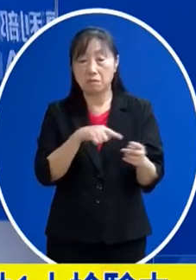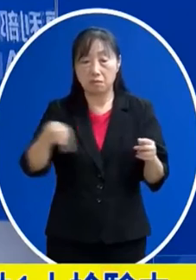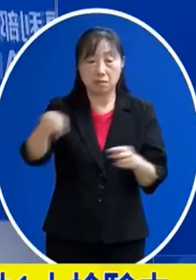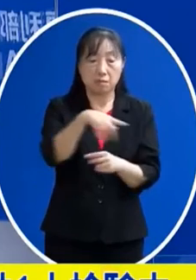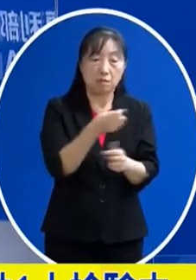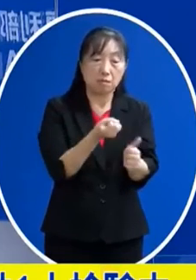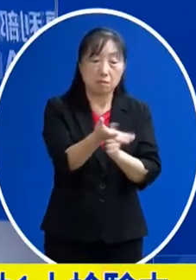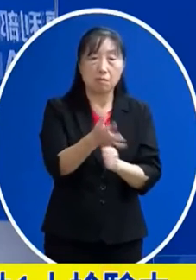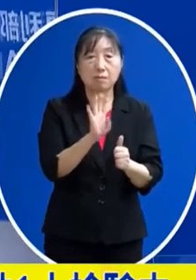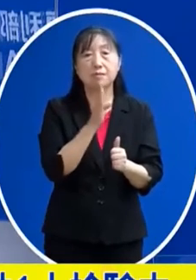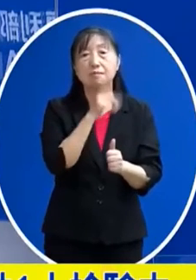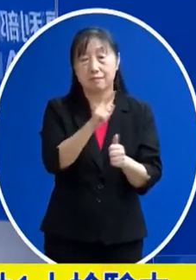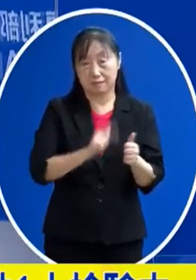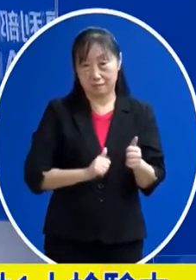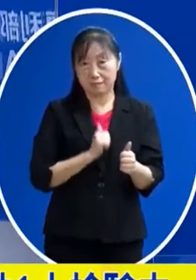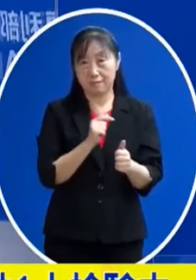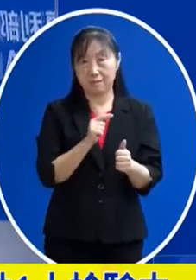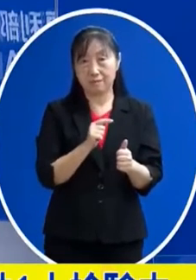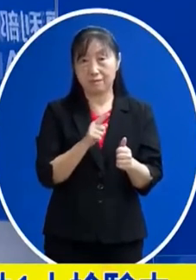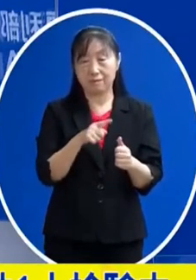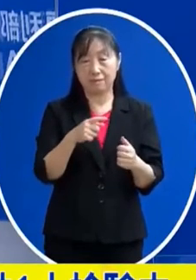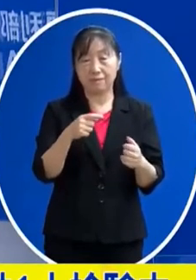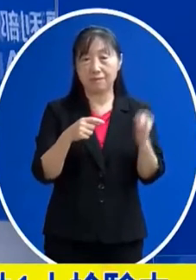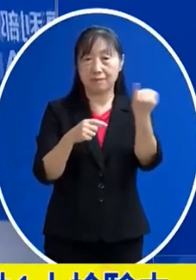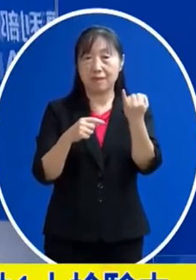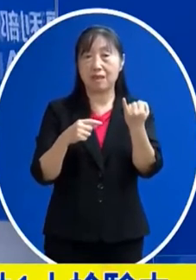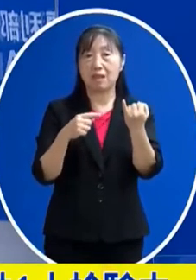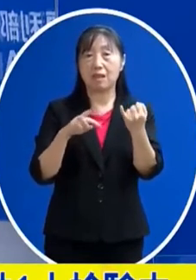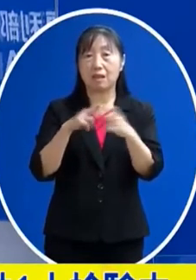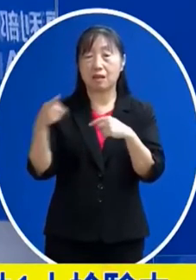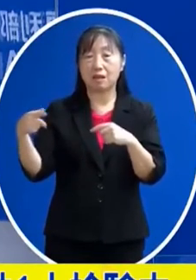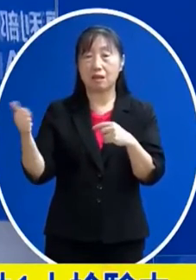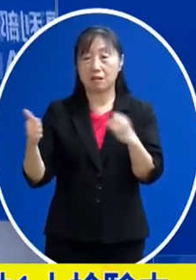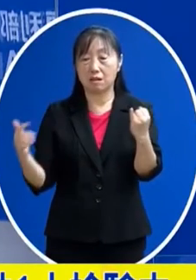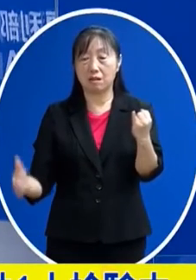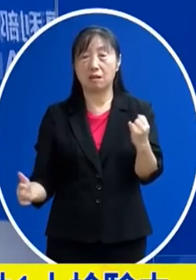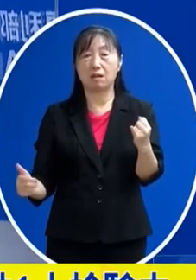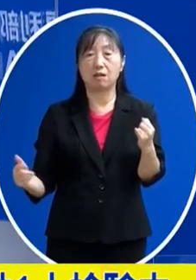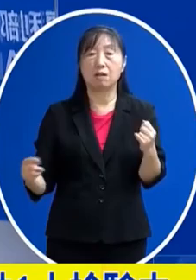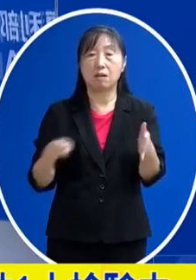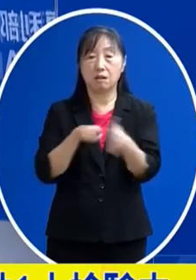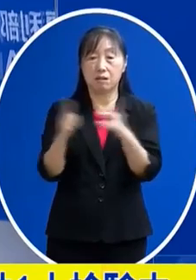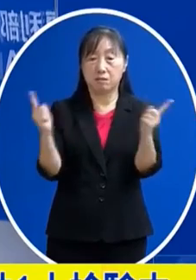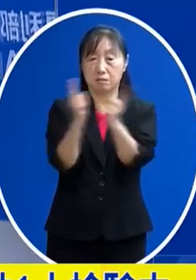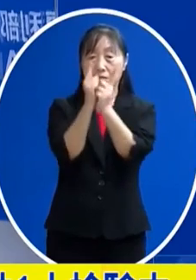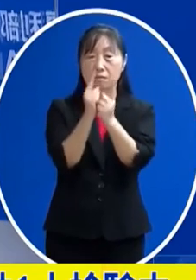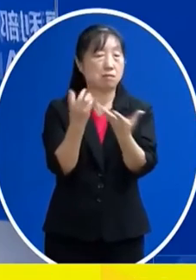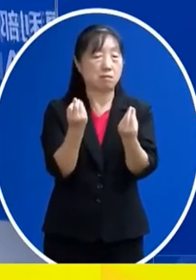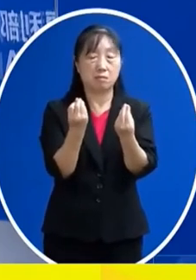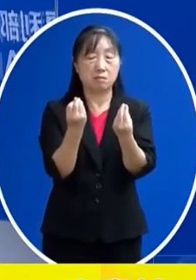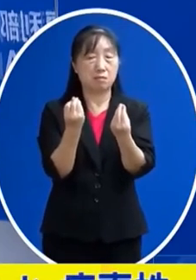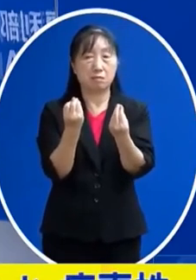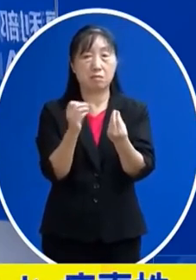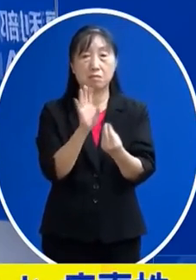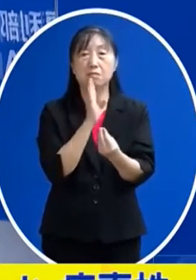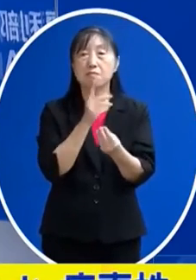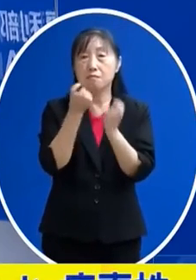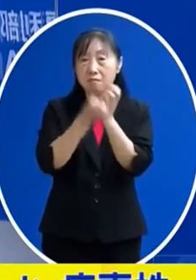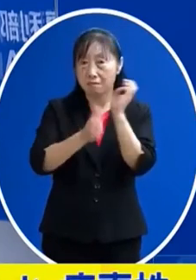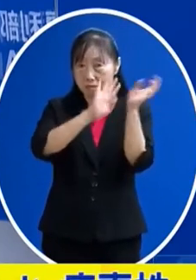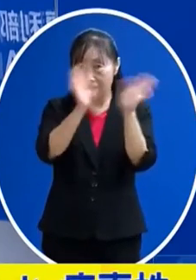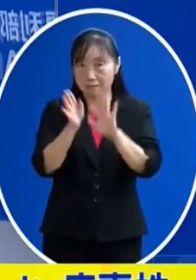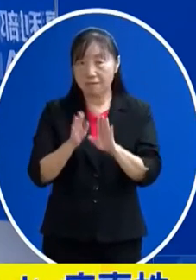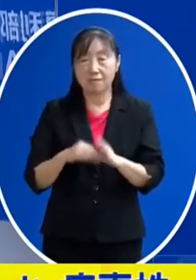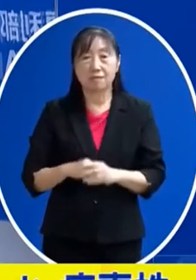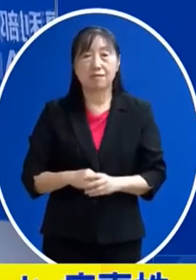并没有在机上有直接去跟这个上飞机的这个地勤人员有直接的接触，但是详细的状况如何，我们